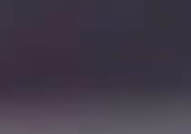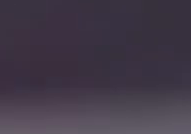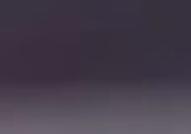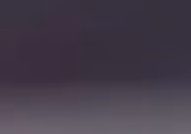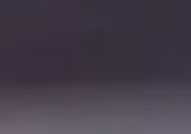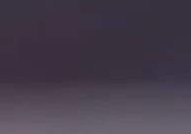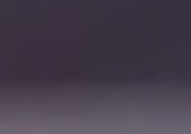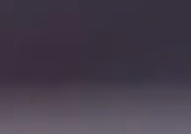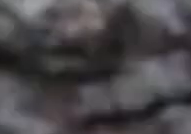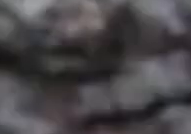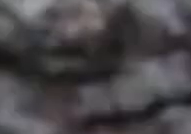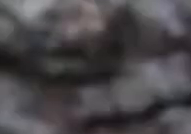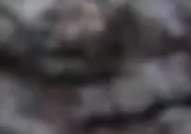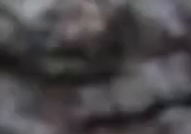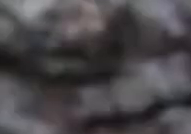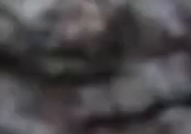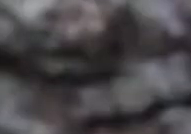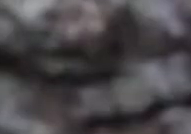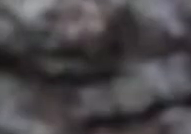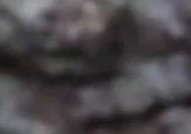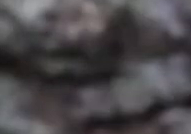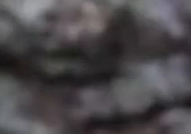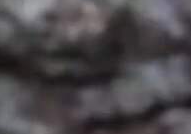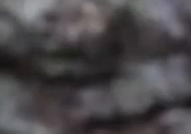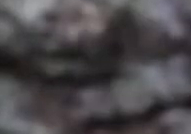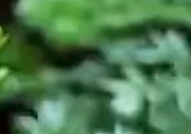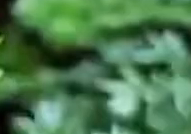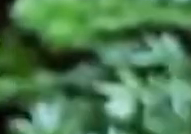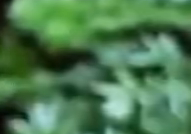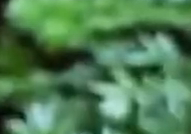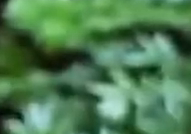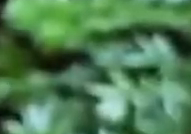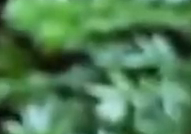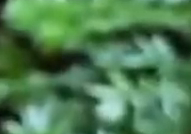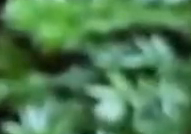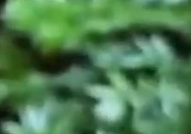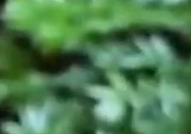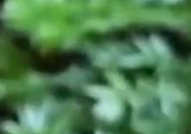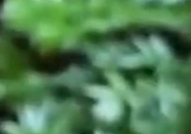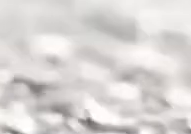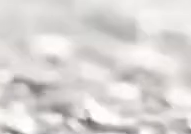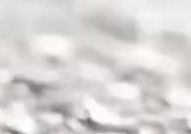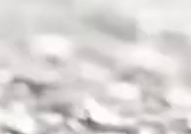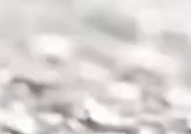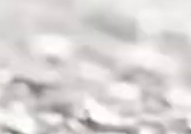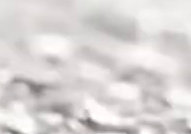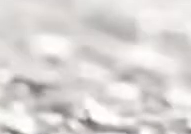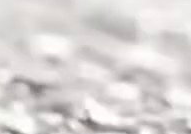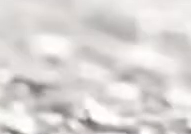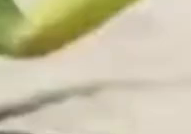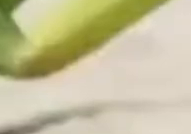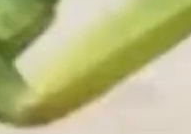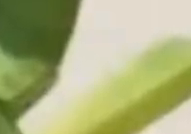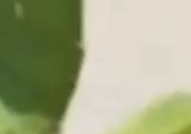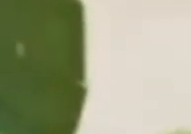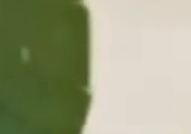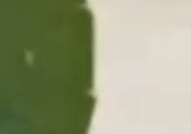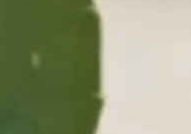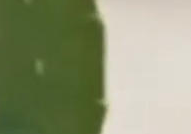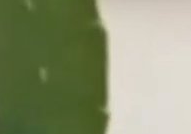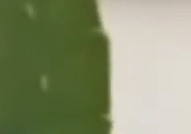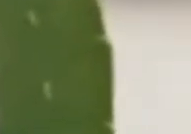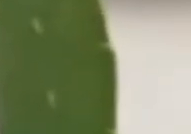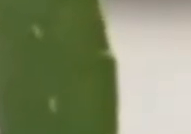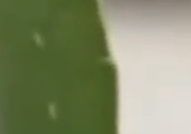Maliliit, makukulit, at kinatatakutan dahil sa kanilang itsura. Pero dati yun, dahil ang